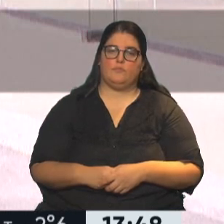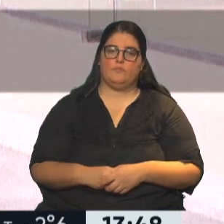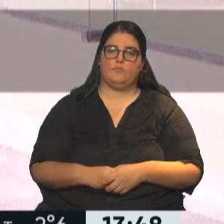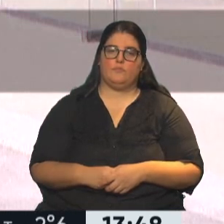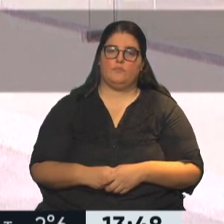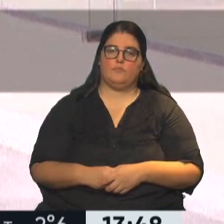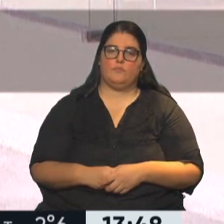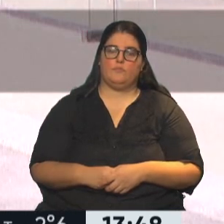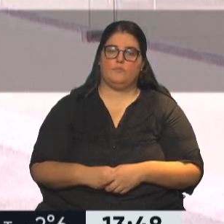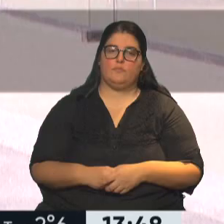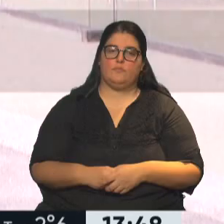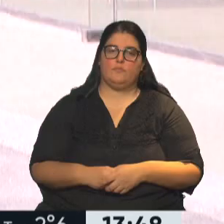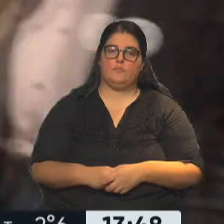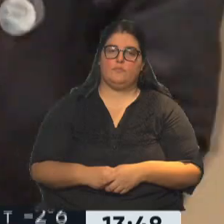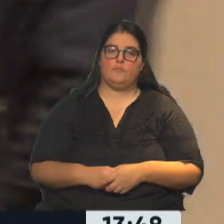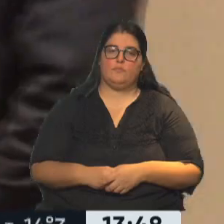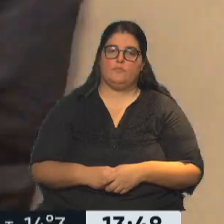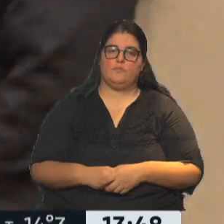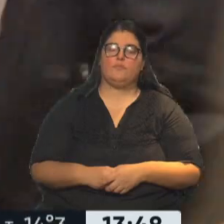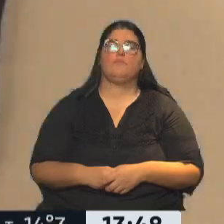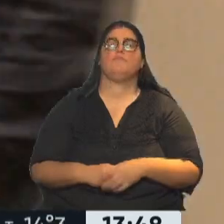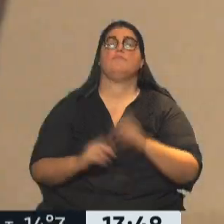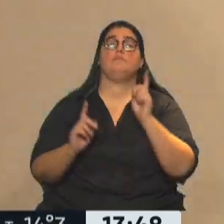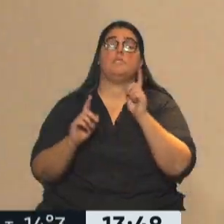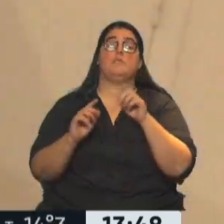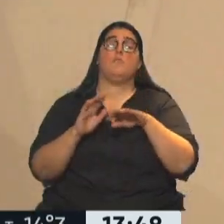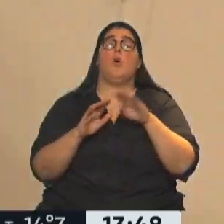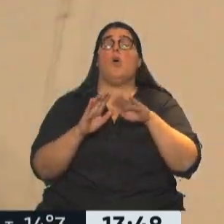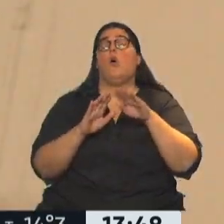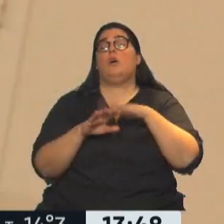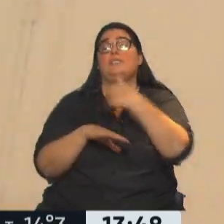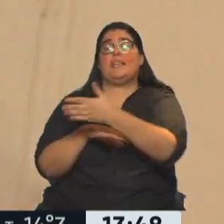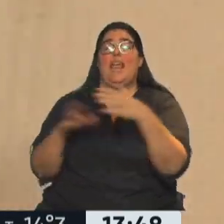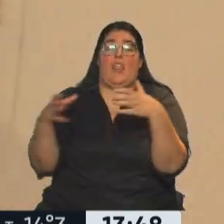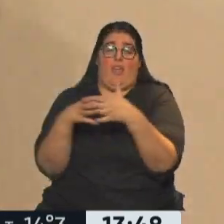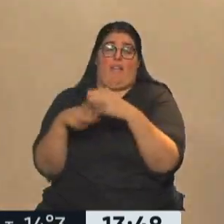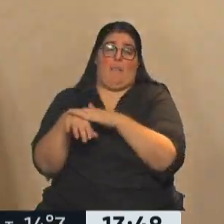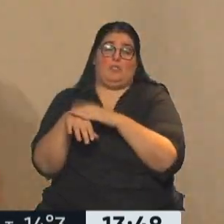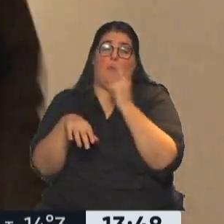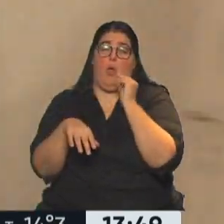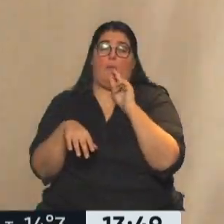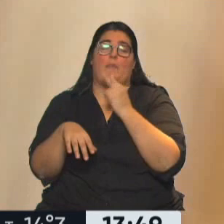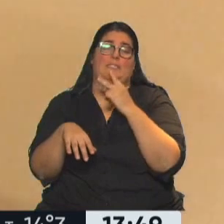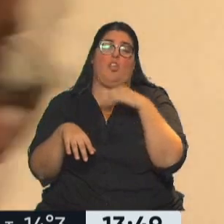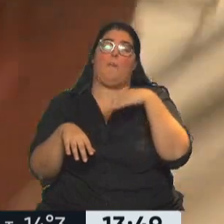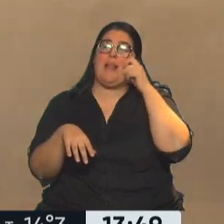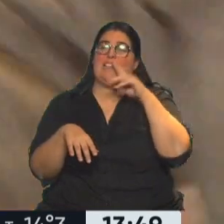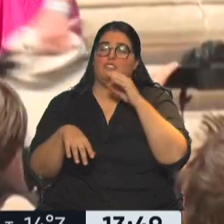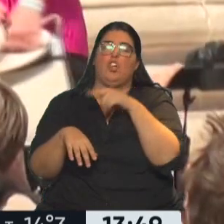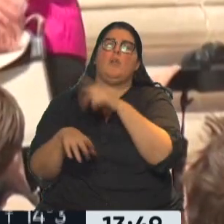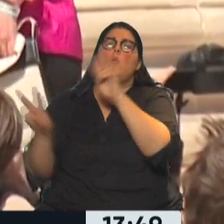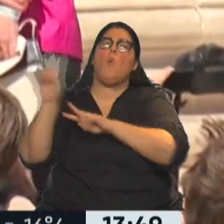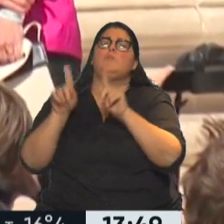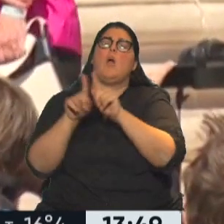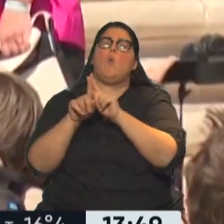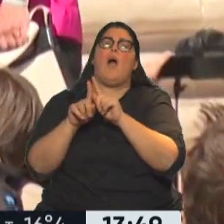cohabitation, en tout cas rééquilibrer les pouvoirs. La coalición de izquierda liderada por Mélenchon busca por su parte imponer una cohabitación con